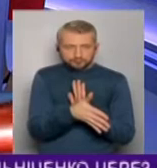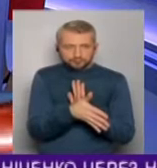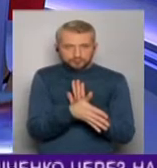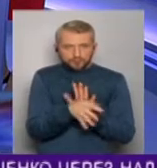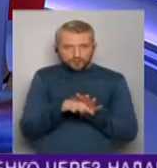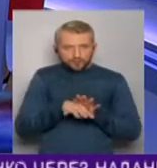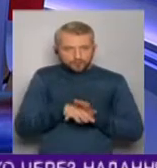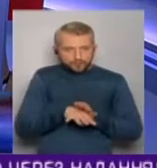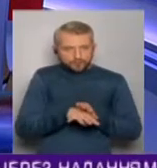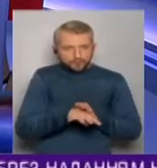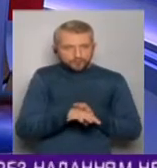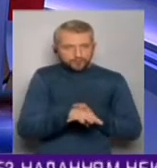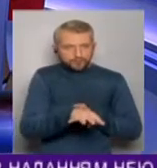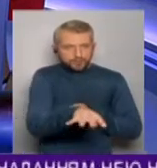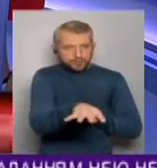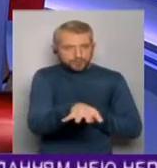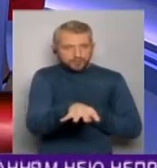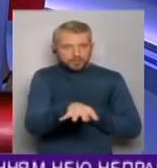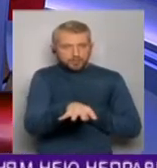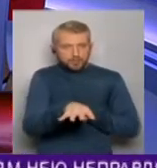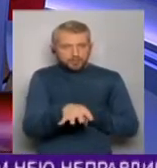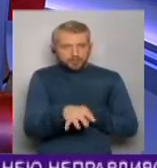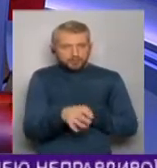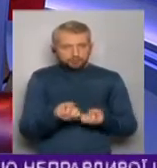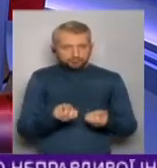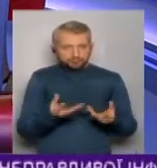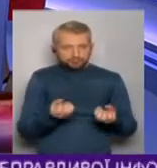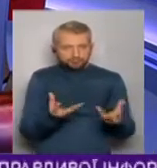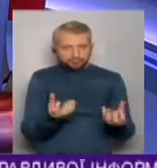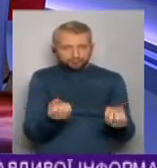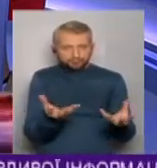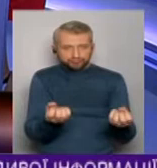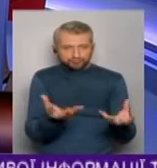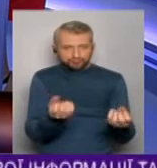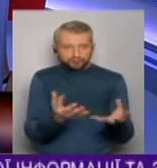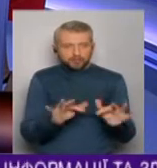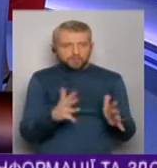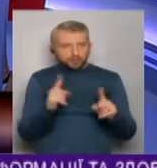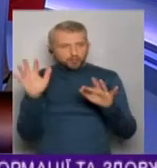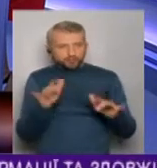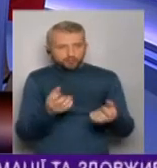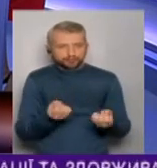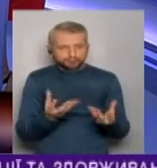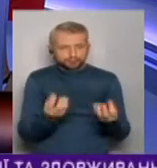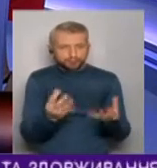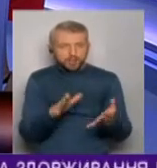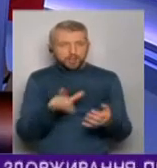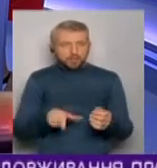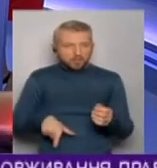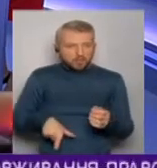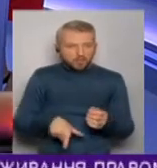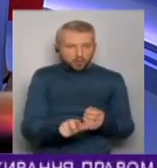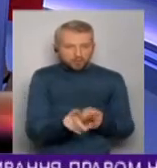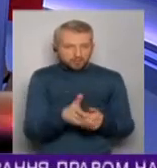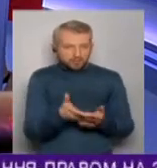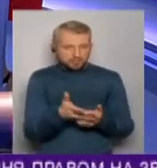подається речовина, і вона вибризкується в разі там починання якихось. Потім колесами машина розноситься і також. Але